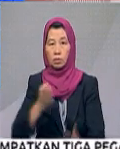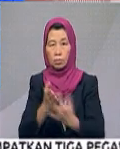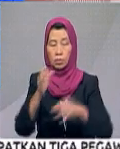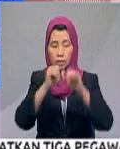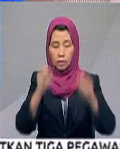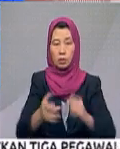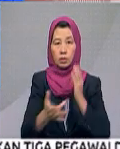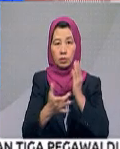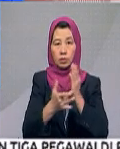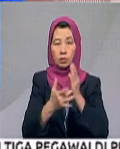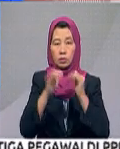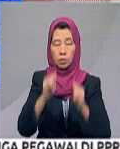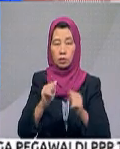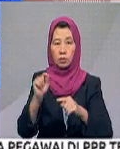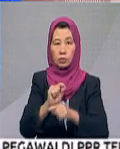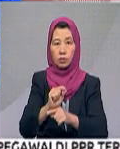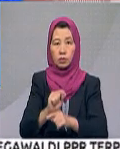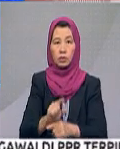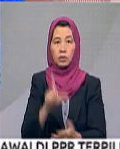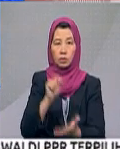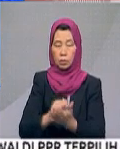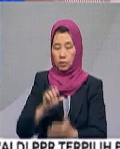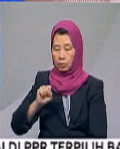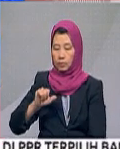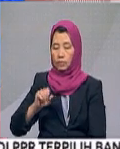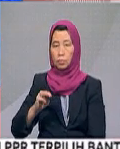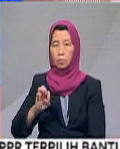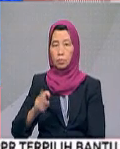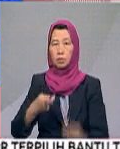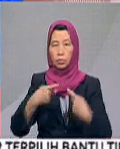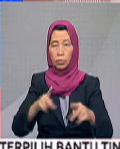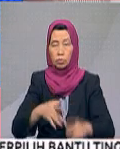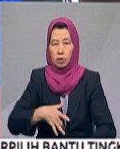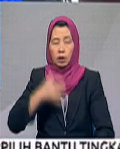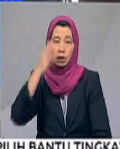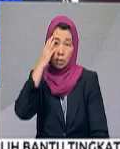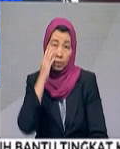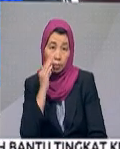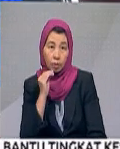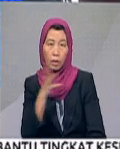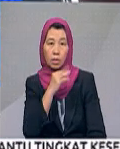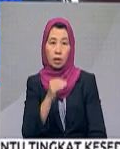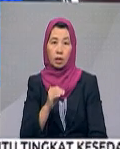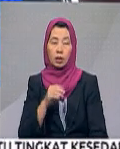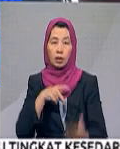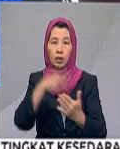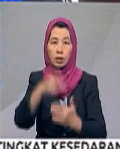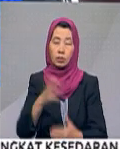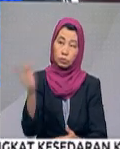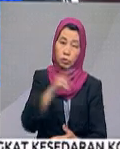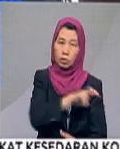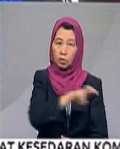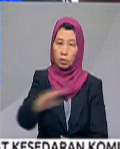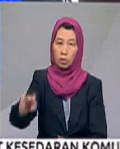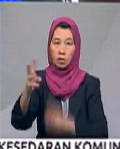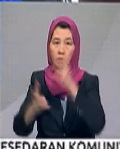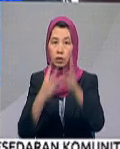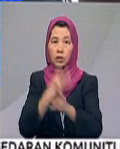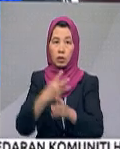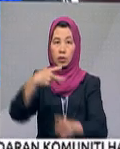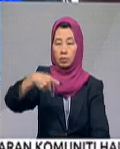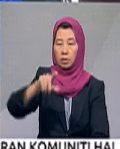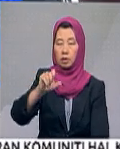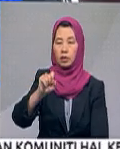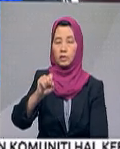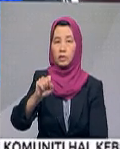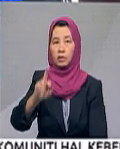dan teknologi yang digunakan. Wartawan Syamimi Saripan berpeluang merasai pengalaman ini sempena program Journey to the World of Prasarana